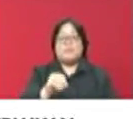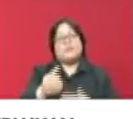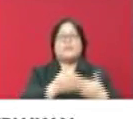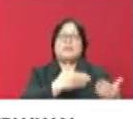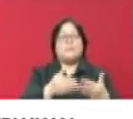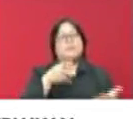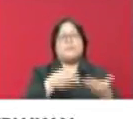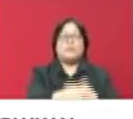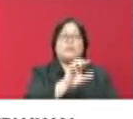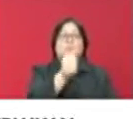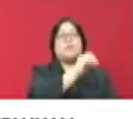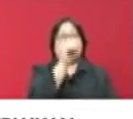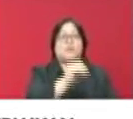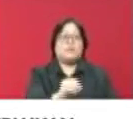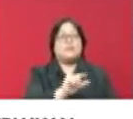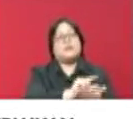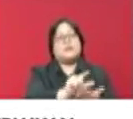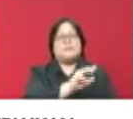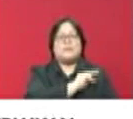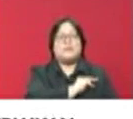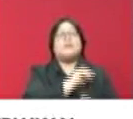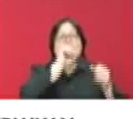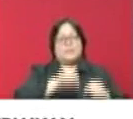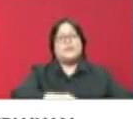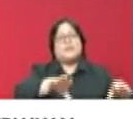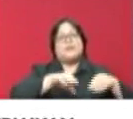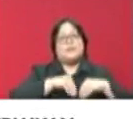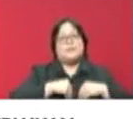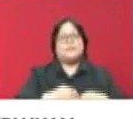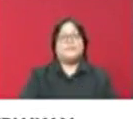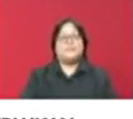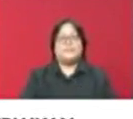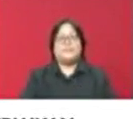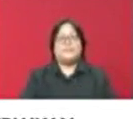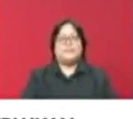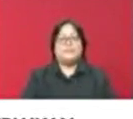hanya 10% boleh diterima oleh menteri-menteri.